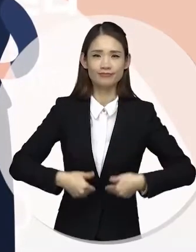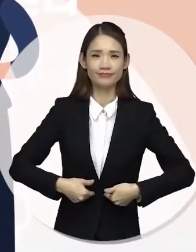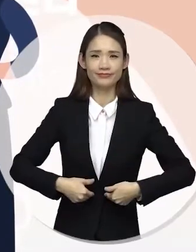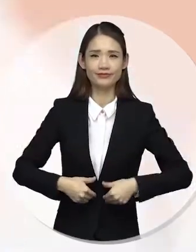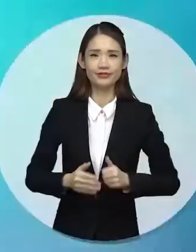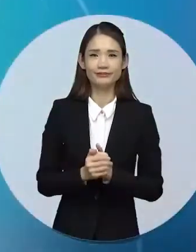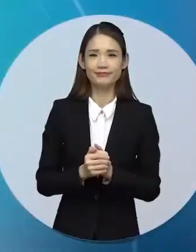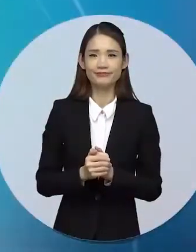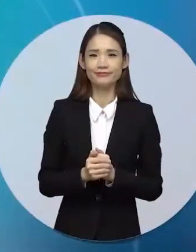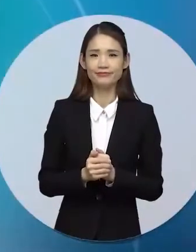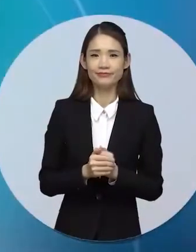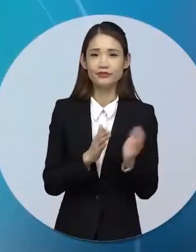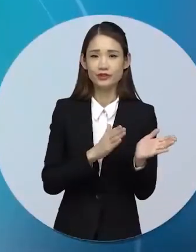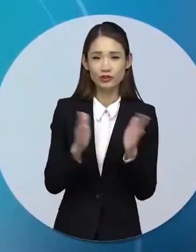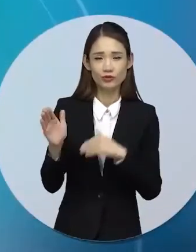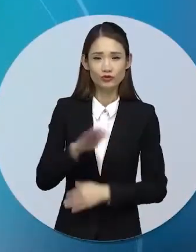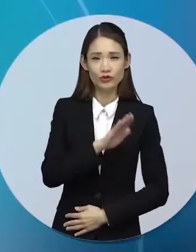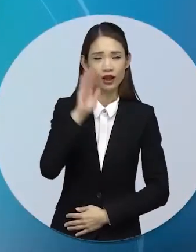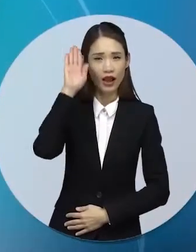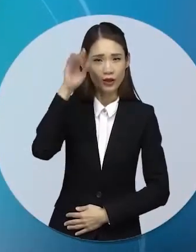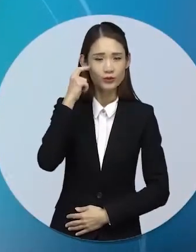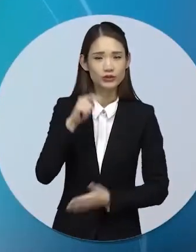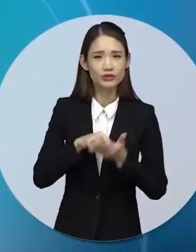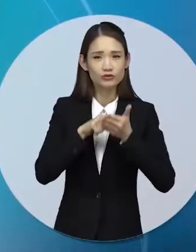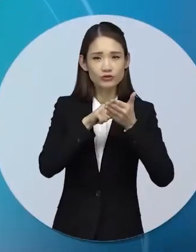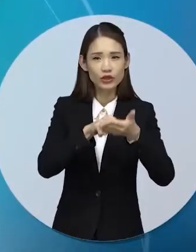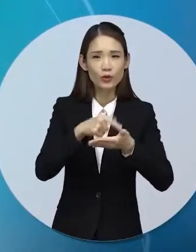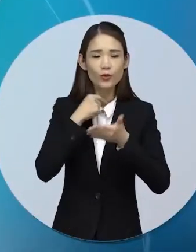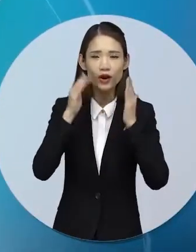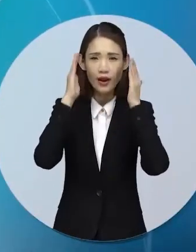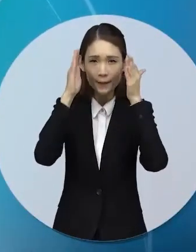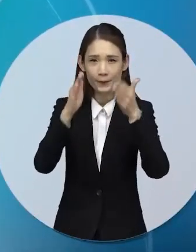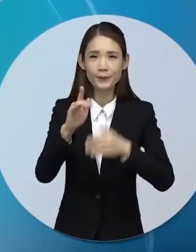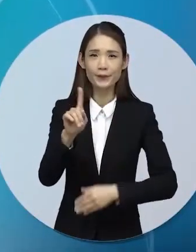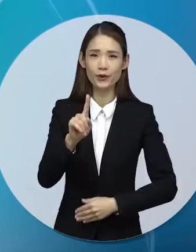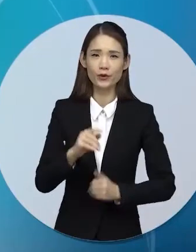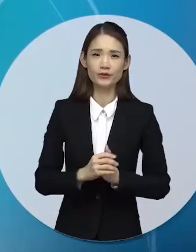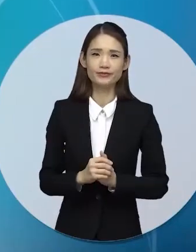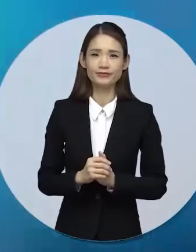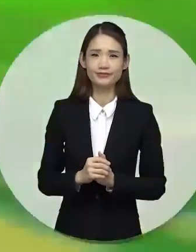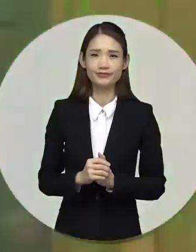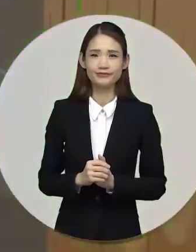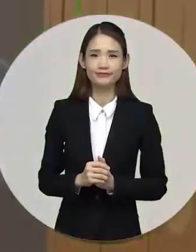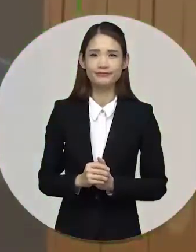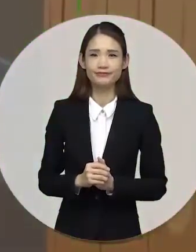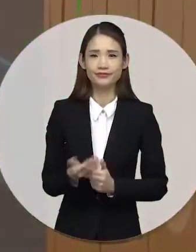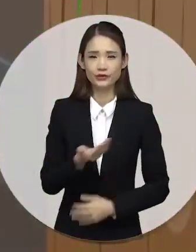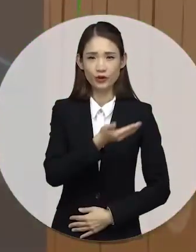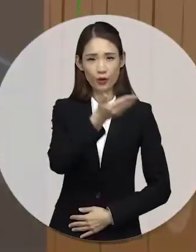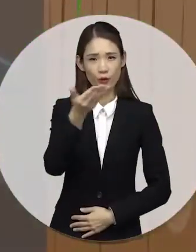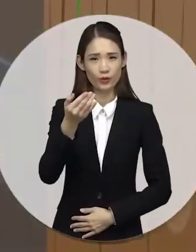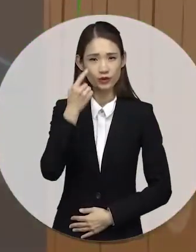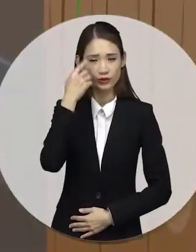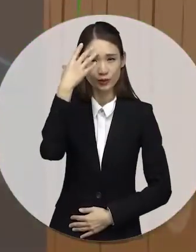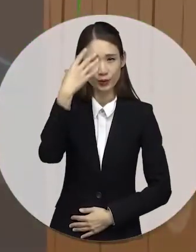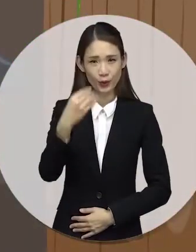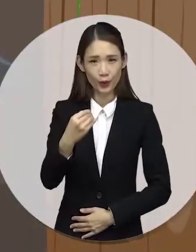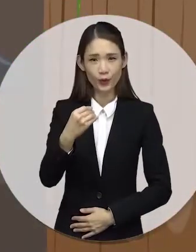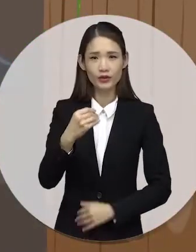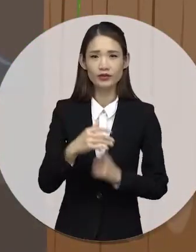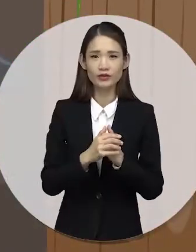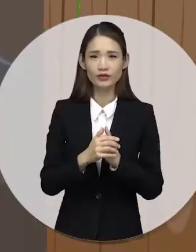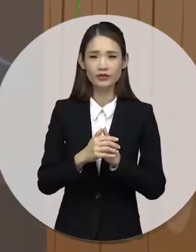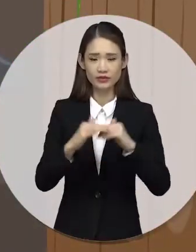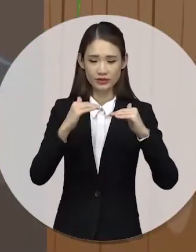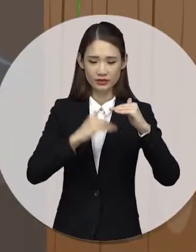필요합니다. 그렇다면 우리가 추구해야 할 방향은 무엇일까요? 여러분의 눈앞에는